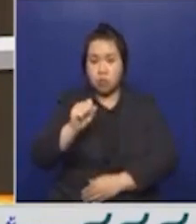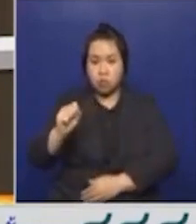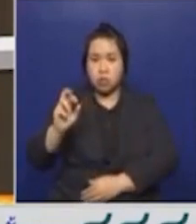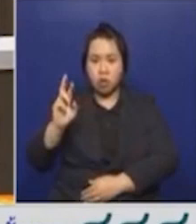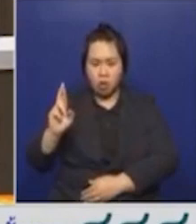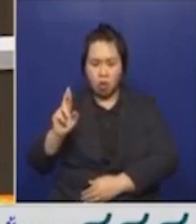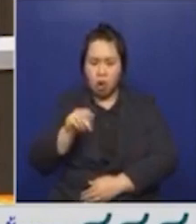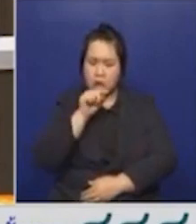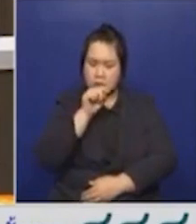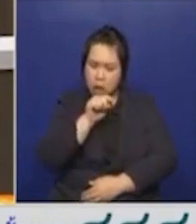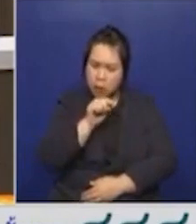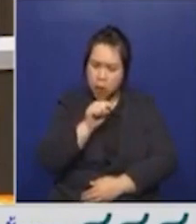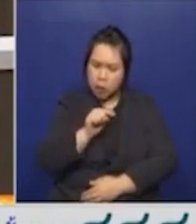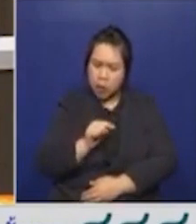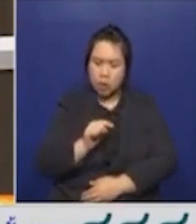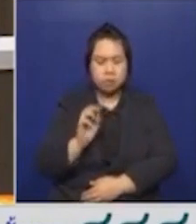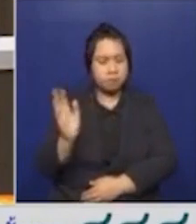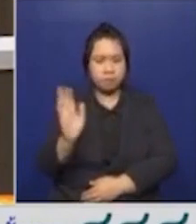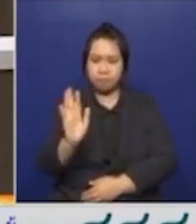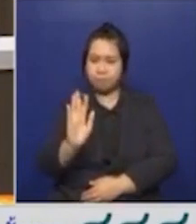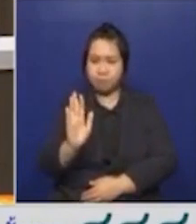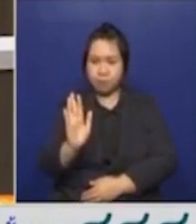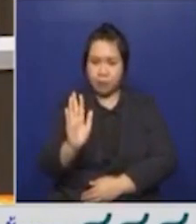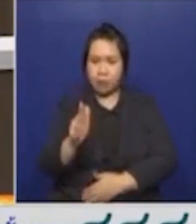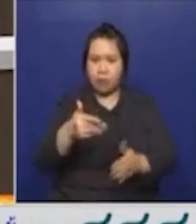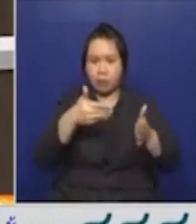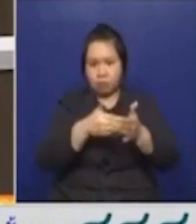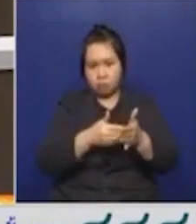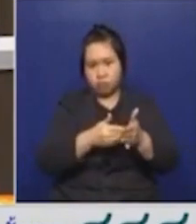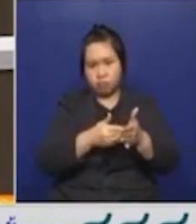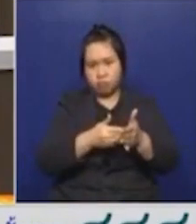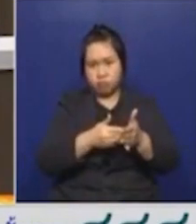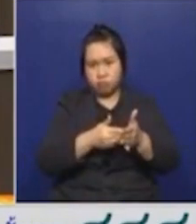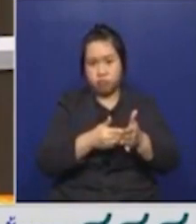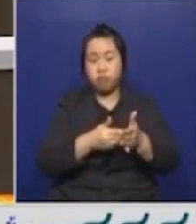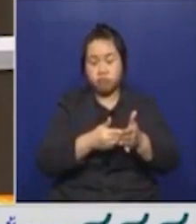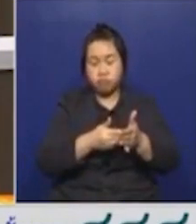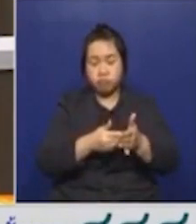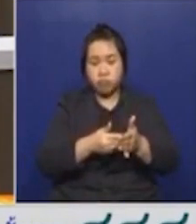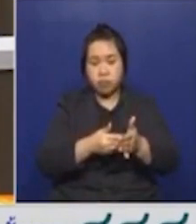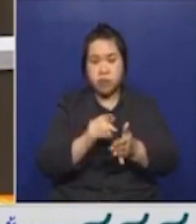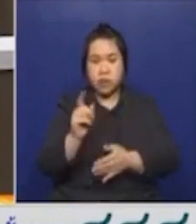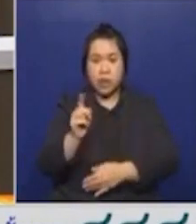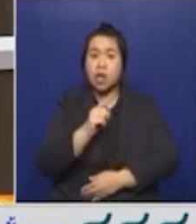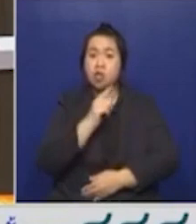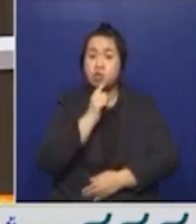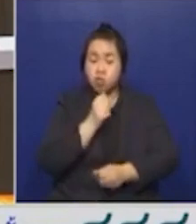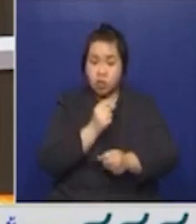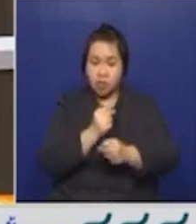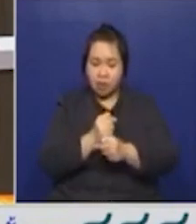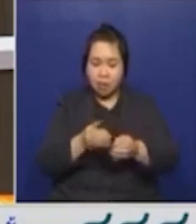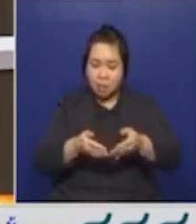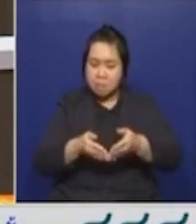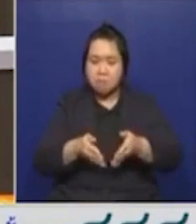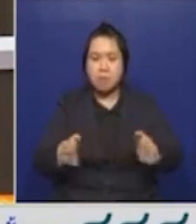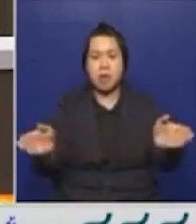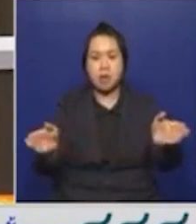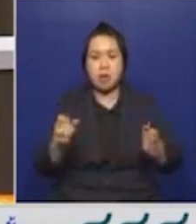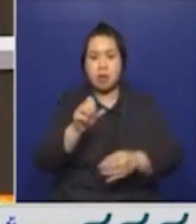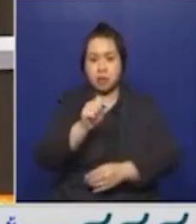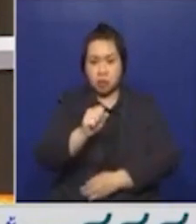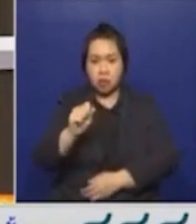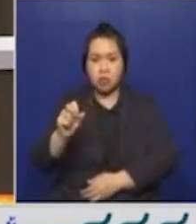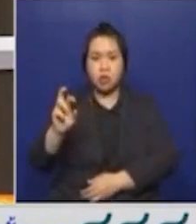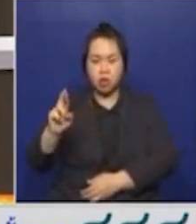แก้ไขซีซั่นคิดว่านี่ยิ่งเป็นทางตันค่ะดิฉันแต่ถ้าเป็นการดีที่สามที่จะเปิดโอกาสให้ศ.ได้